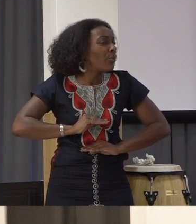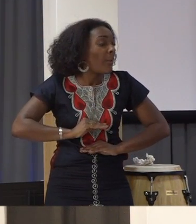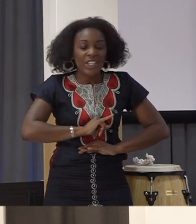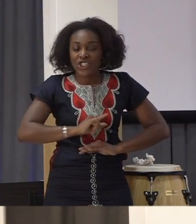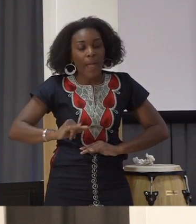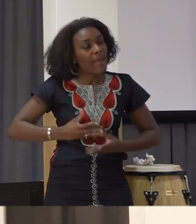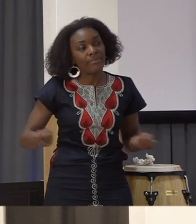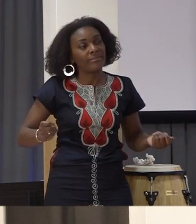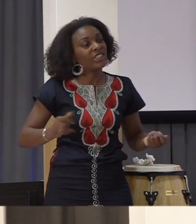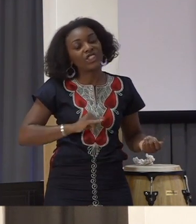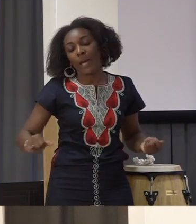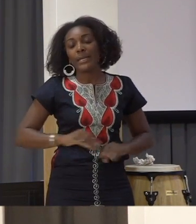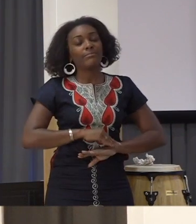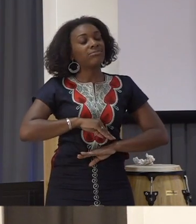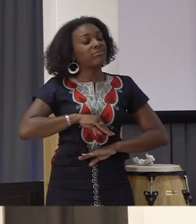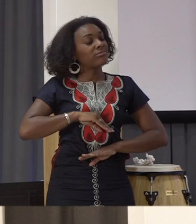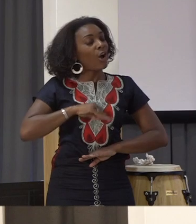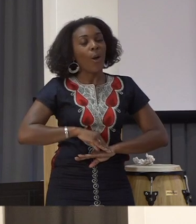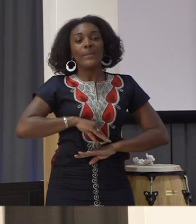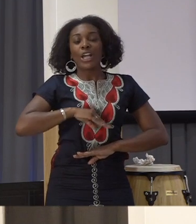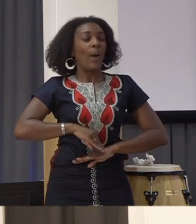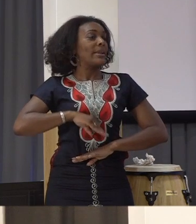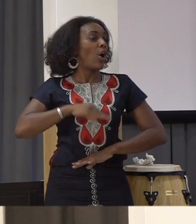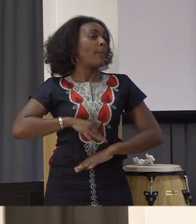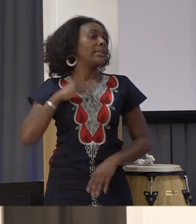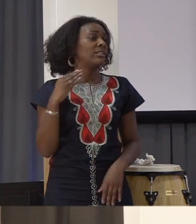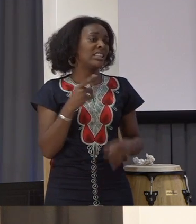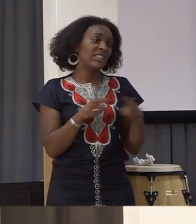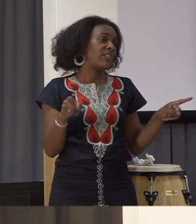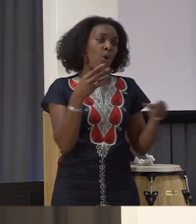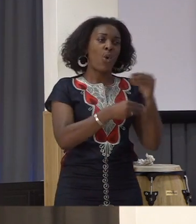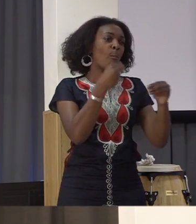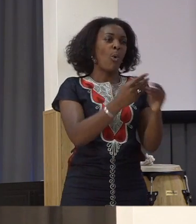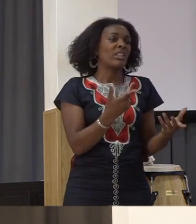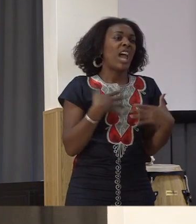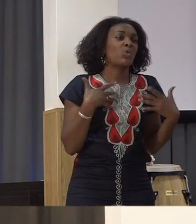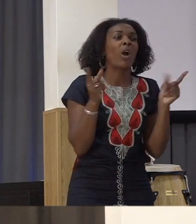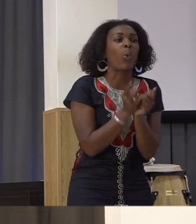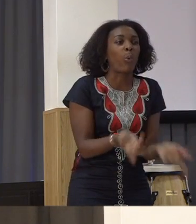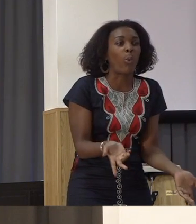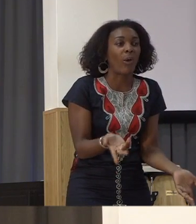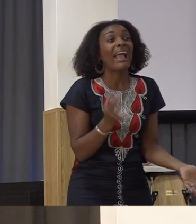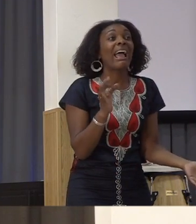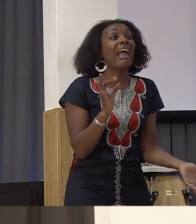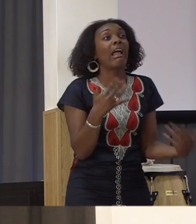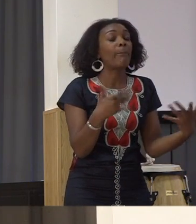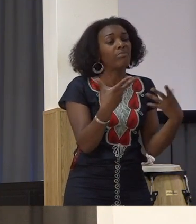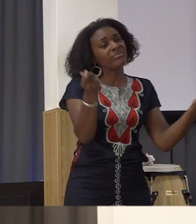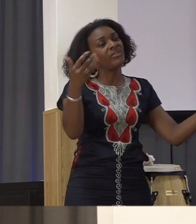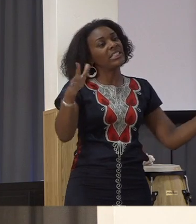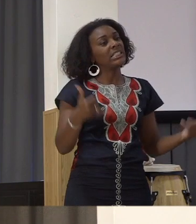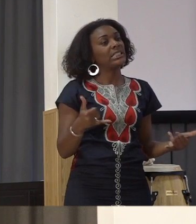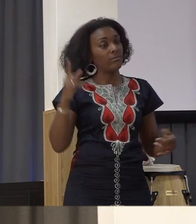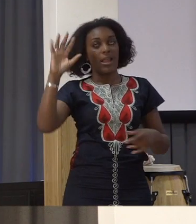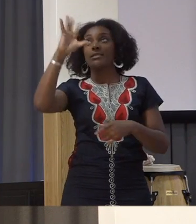éternellement, éternellement. La joie du Seigneur n'est pas la joie de ce monde. Parce que dans la parole de Dieu, il nous est dit